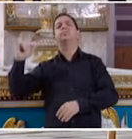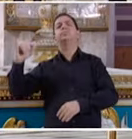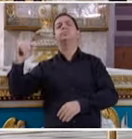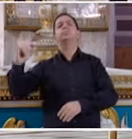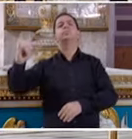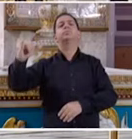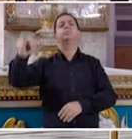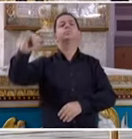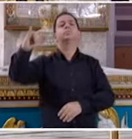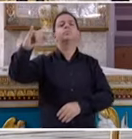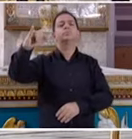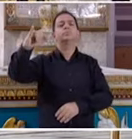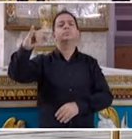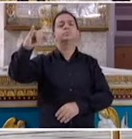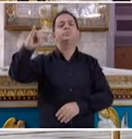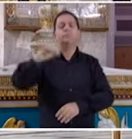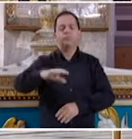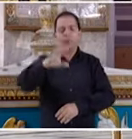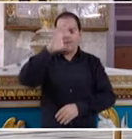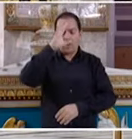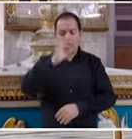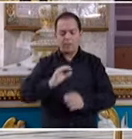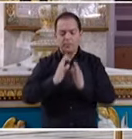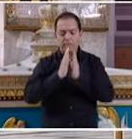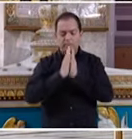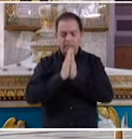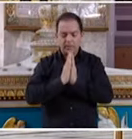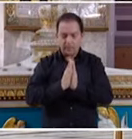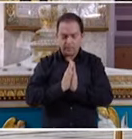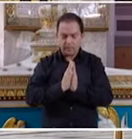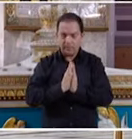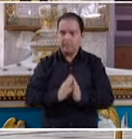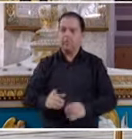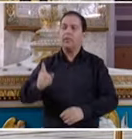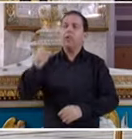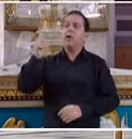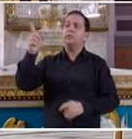αιώνας των αιώνων. Αμήν.